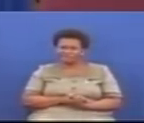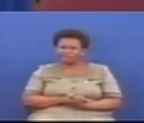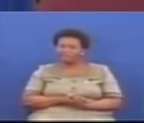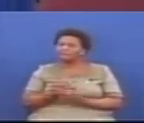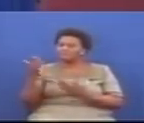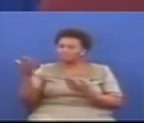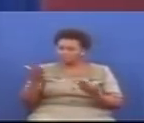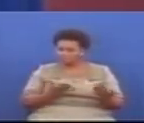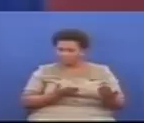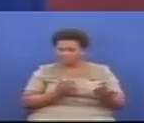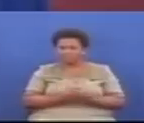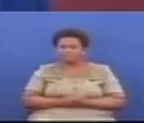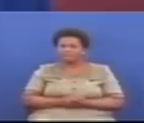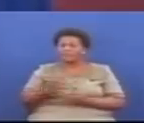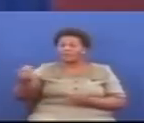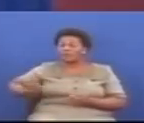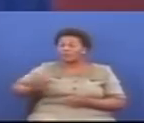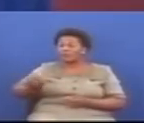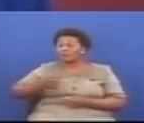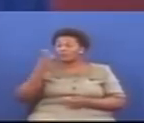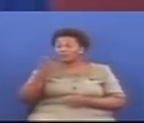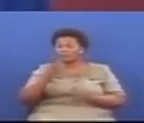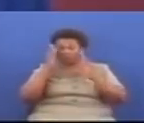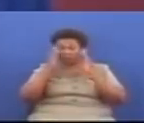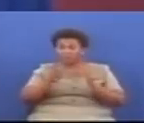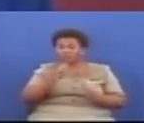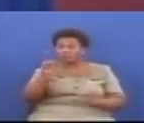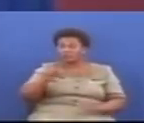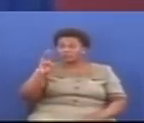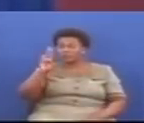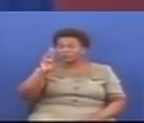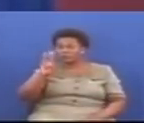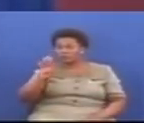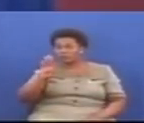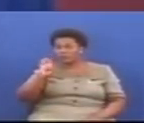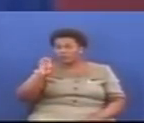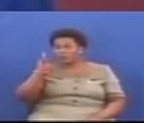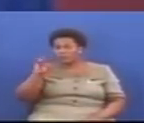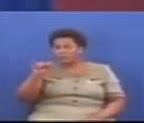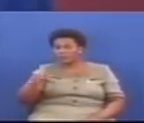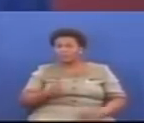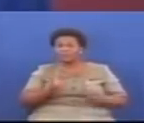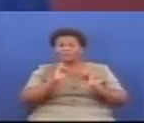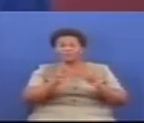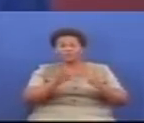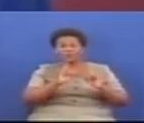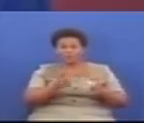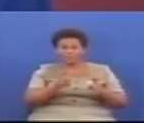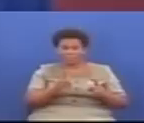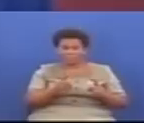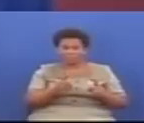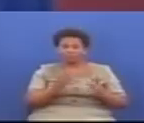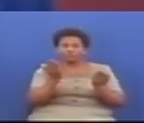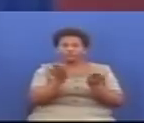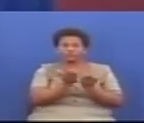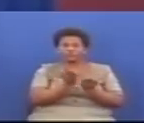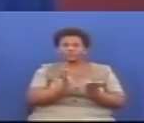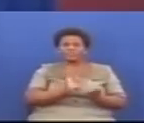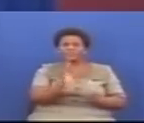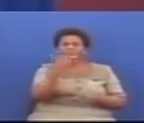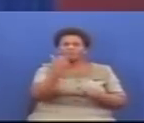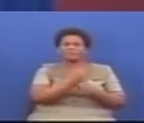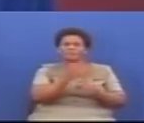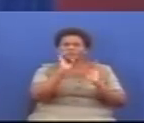Karibuni sana. Wageni watatu wa mheshimiwa Zuberi Kuchauka, ambao ni walimu ambao shule zao zimefanya vizuri, kutoka Liwale mkoa wa